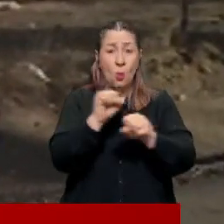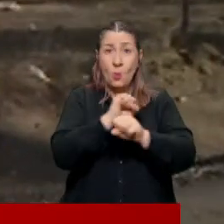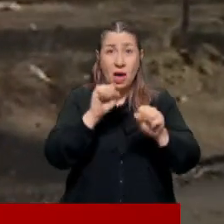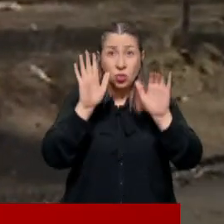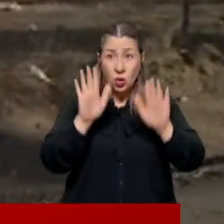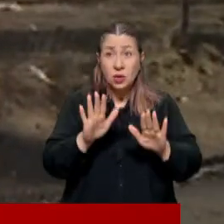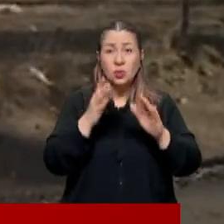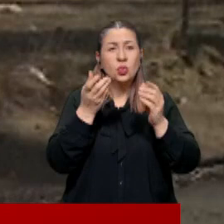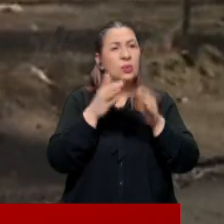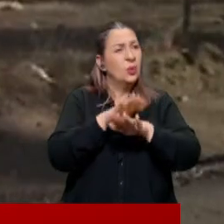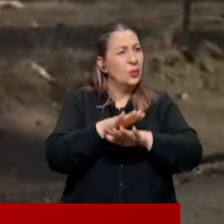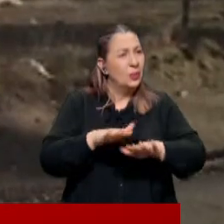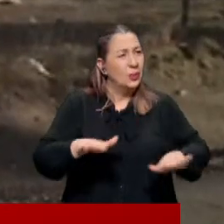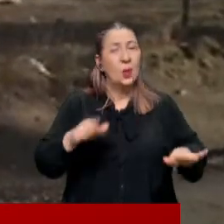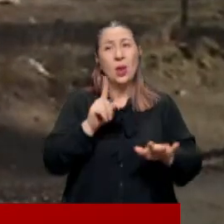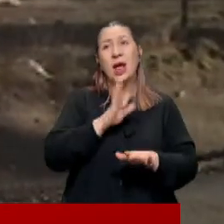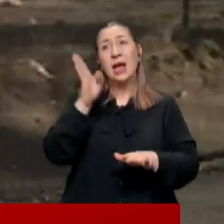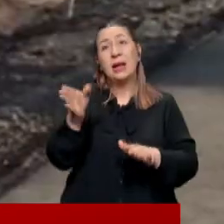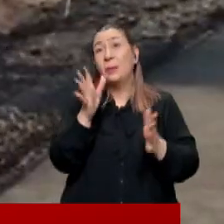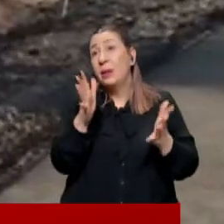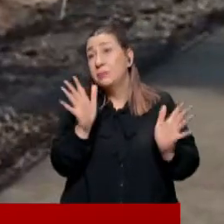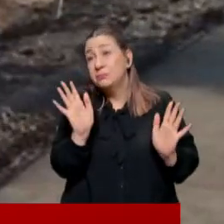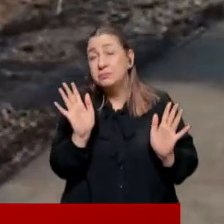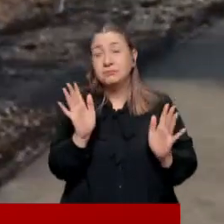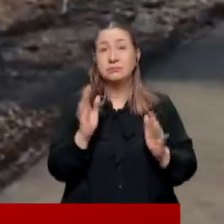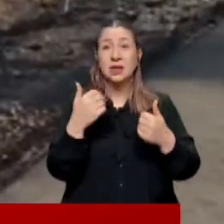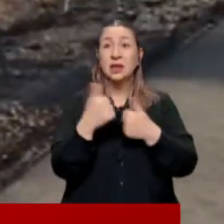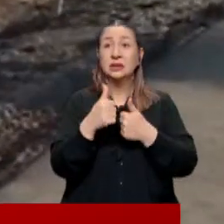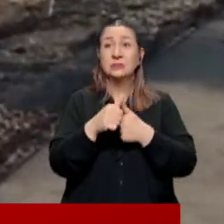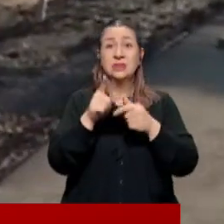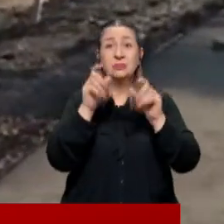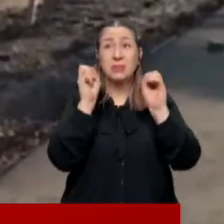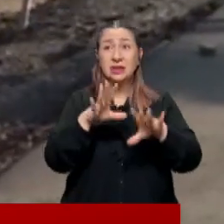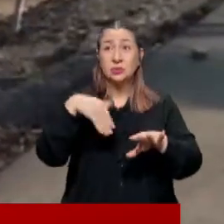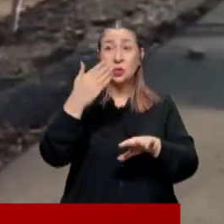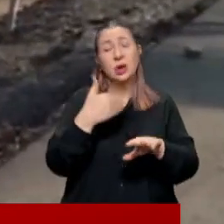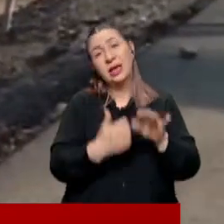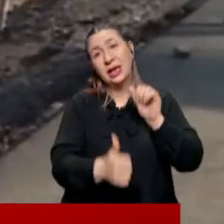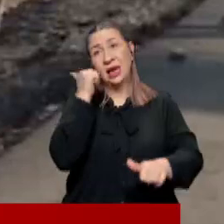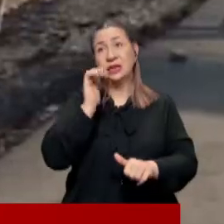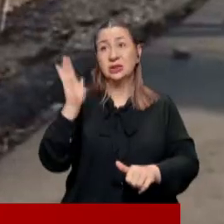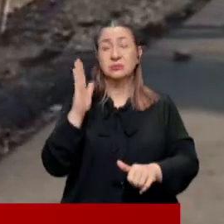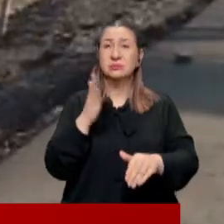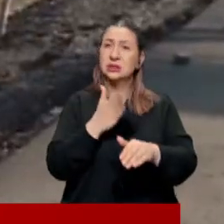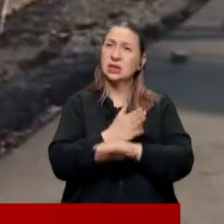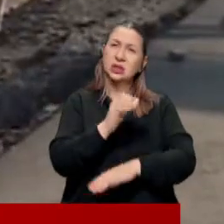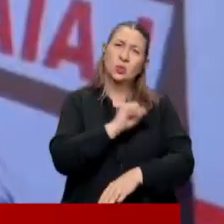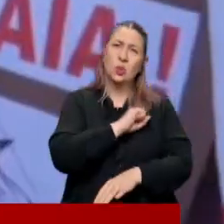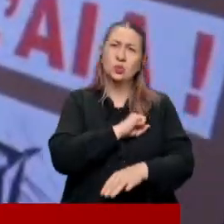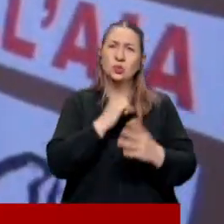bombalar durana durum sakinleşin ne kadar onların yanına gideriz Merhaba eşim sizi bıraktıktan sonra dönerim diyor gerçekten